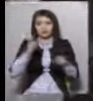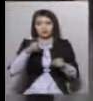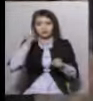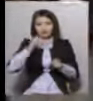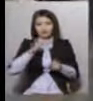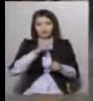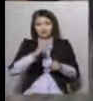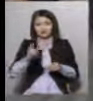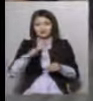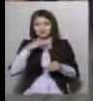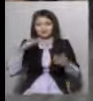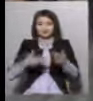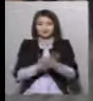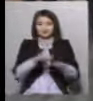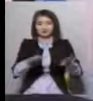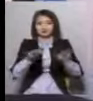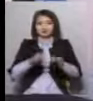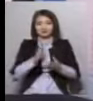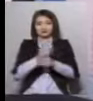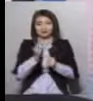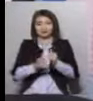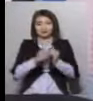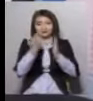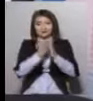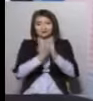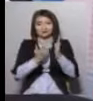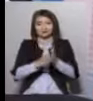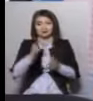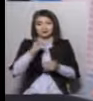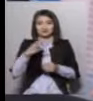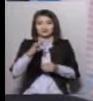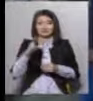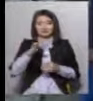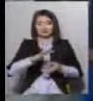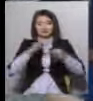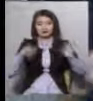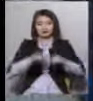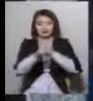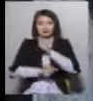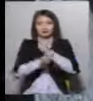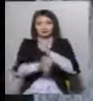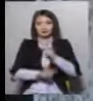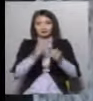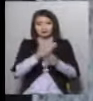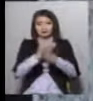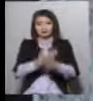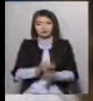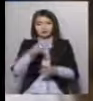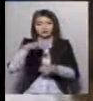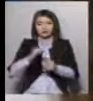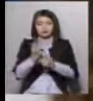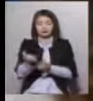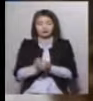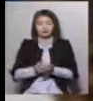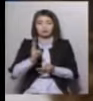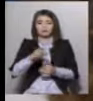новыми компьютерами со всеми необходимыми программами, а также интерактивной доской для объяснения материала. Теперь и у сельских школьников появилась возможность получить то, что ранее